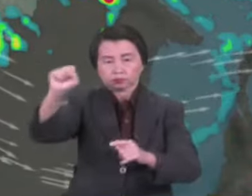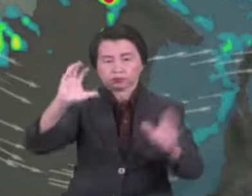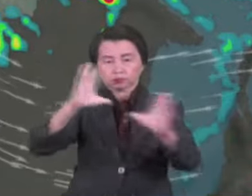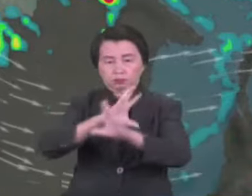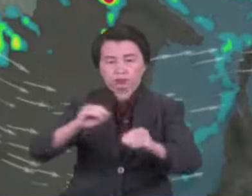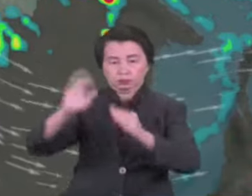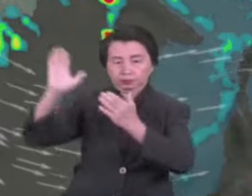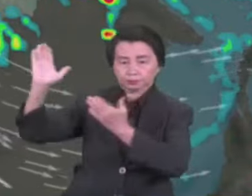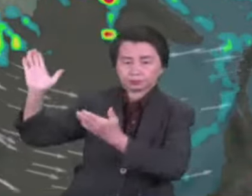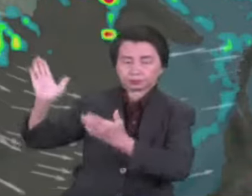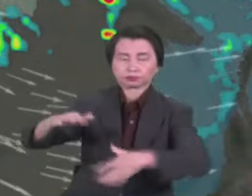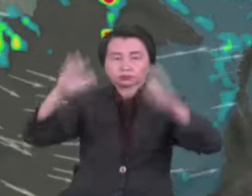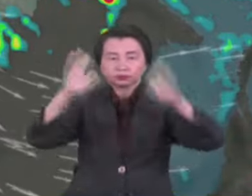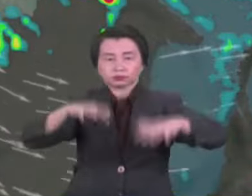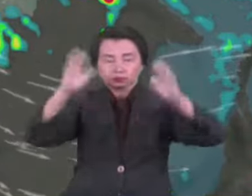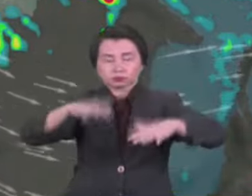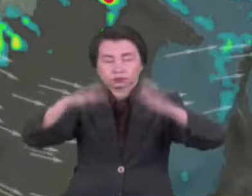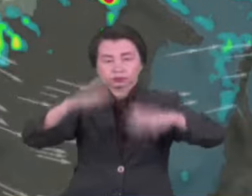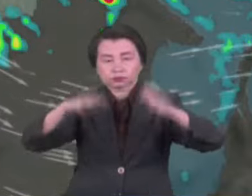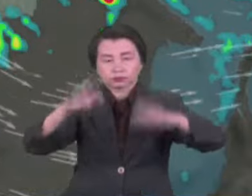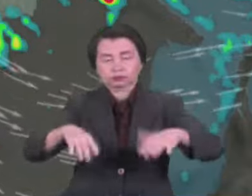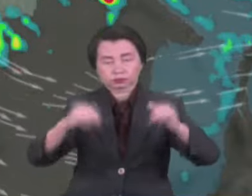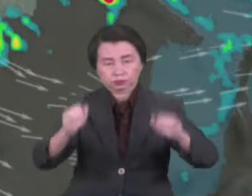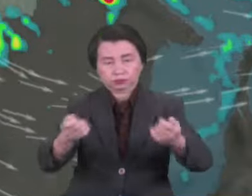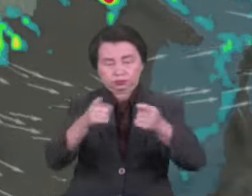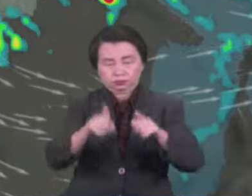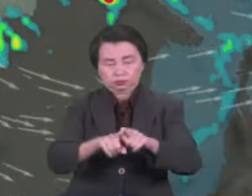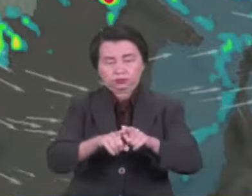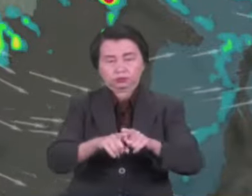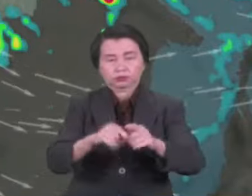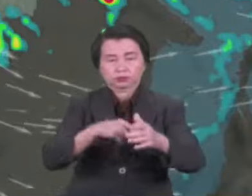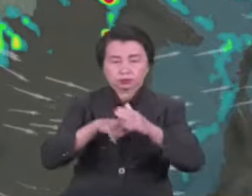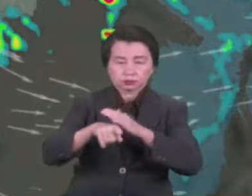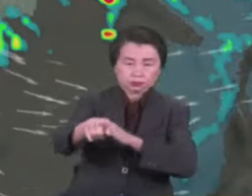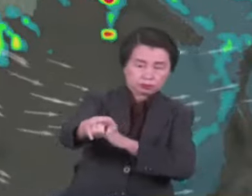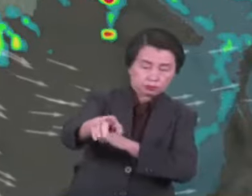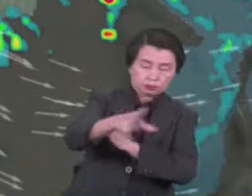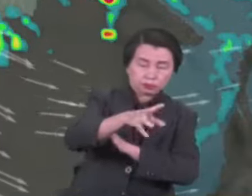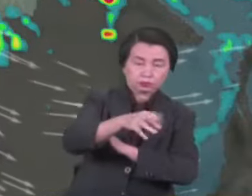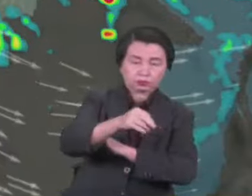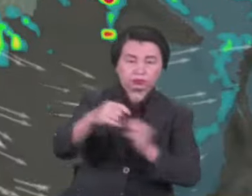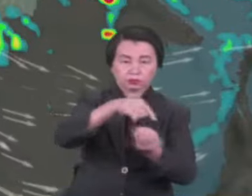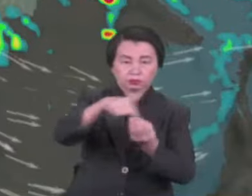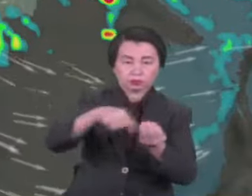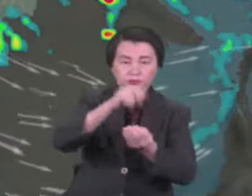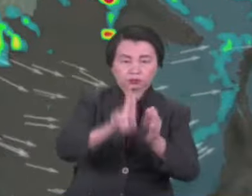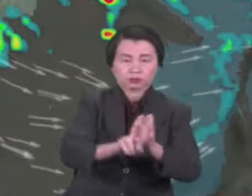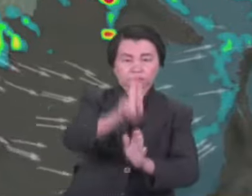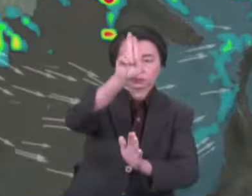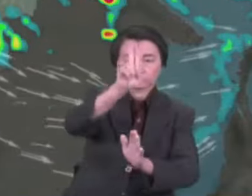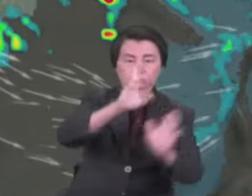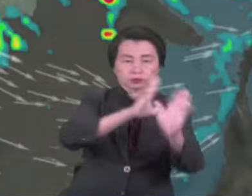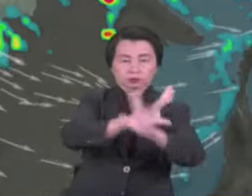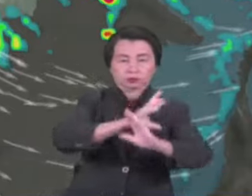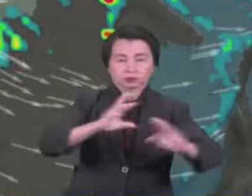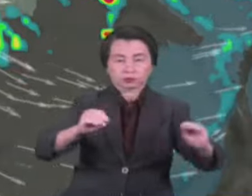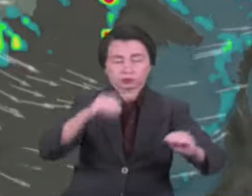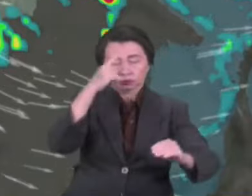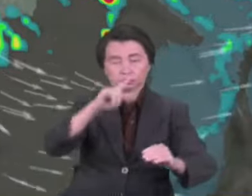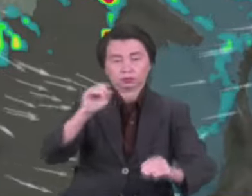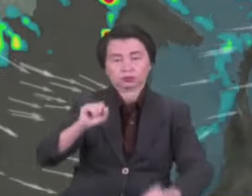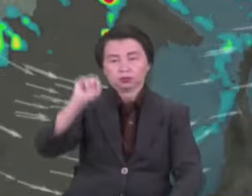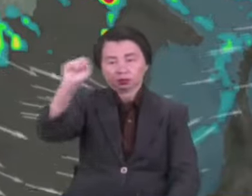Sarawak pula, kita jangkakan hujan masih lagi boleh berlaku melibatkan kawasan di sekitar pedalaman dan juga di sekitar utara negeri Sarawak. Bagi